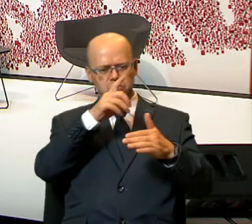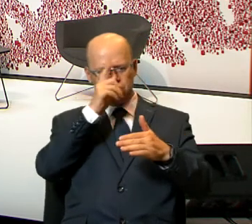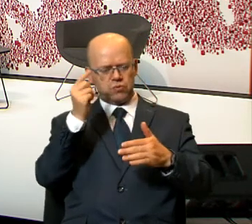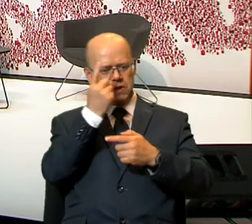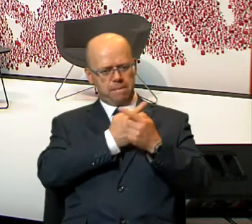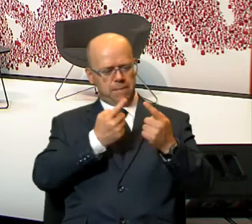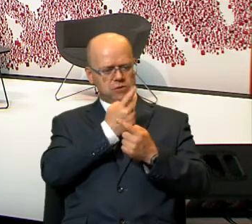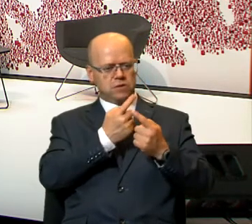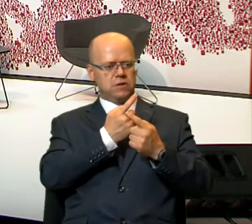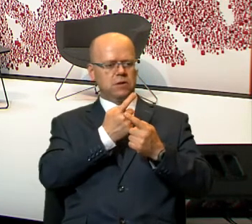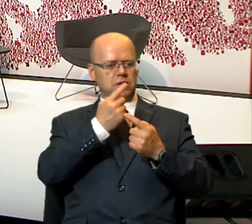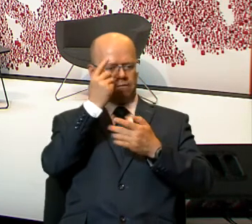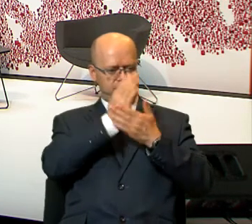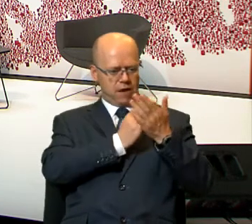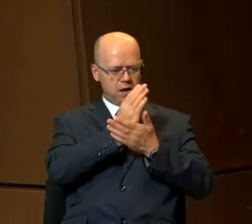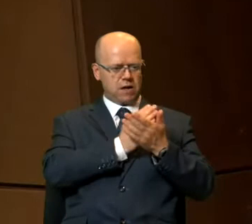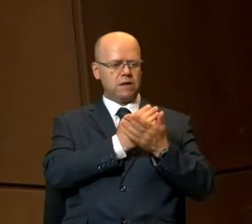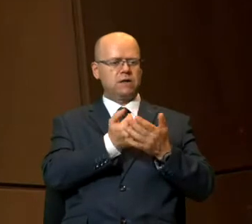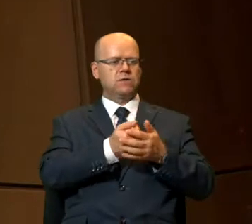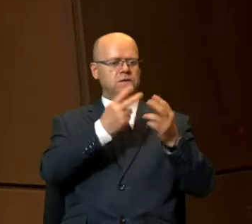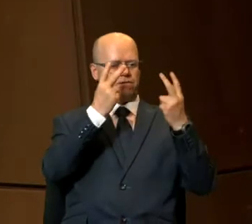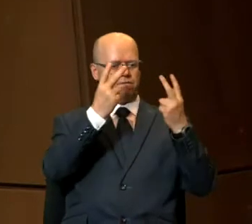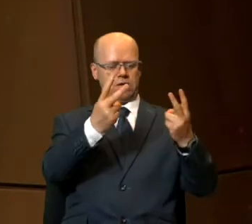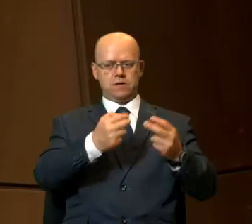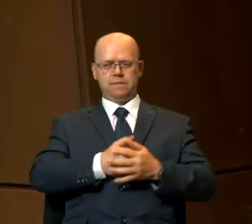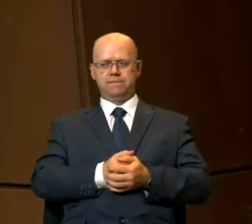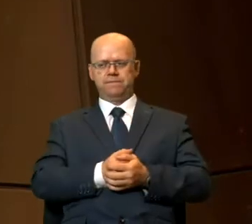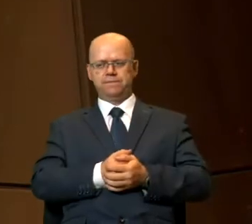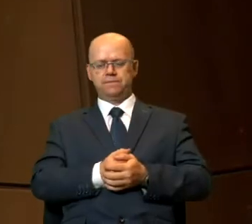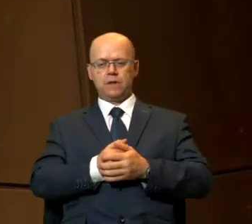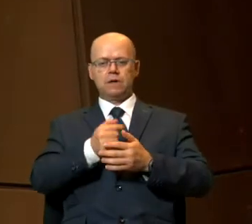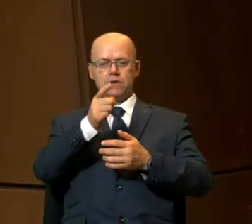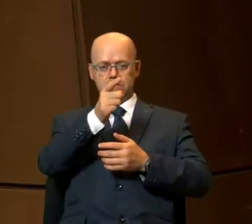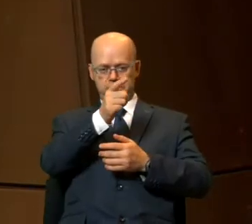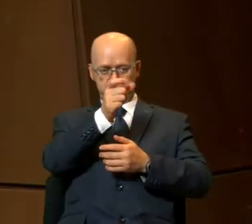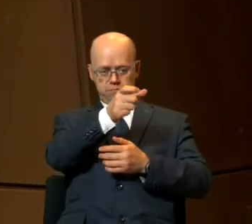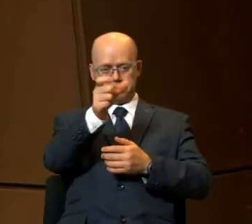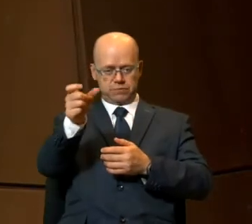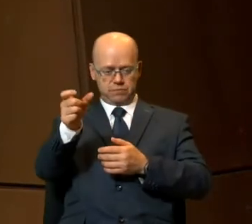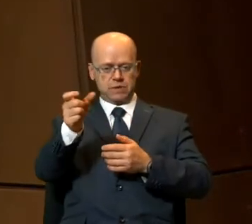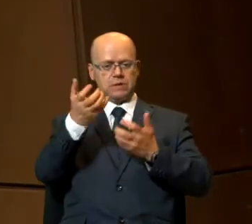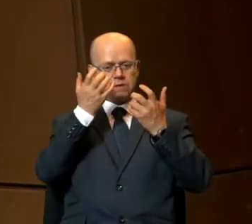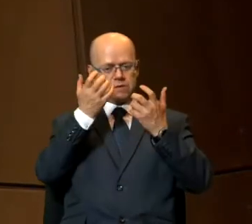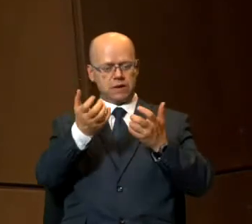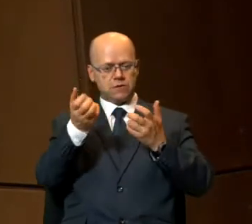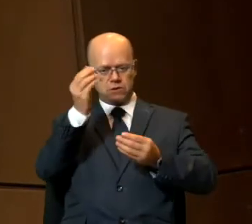czy siak twierdzę, że jeżeli chcą państwo kolektywnie, demokratycznie,